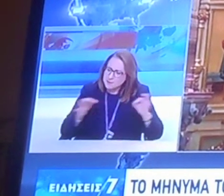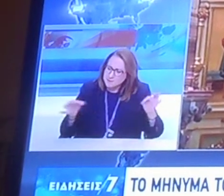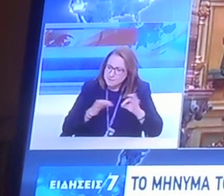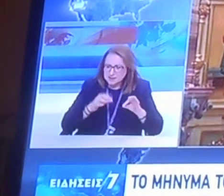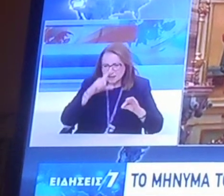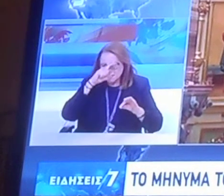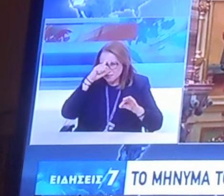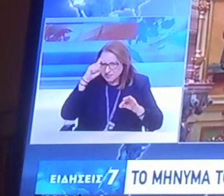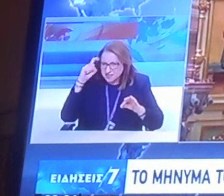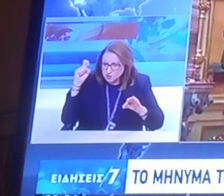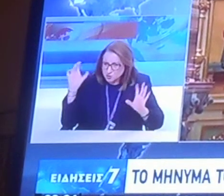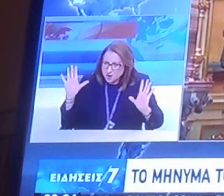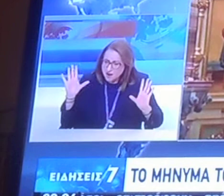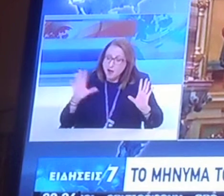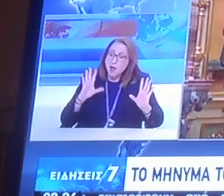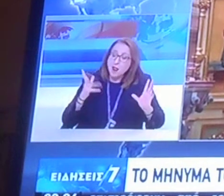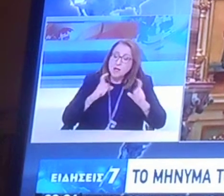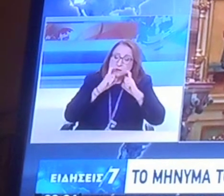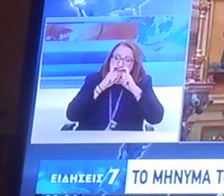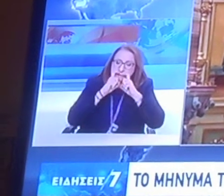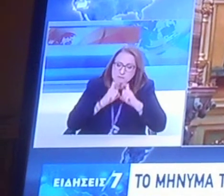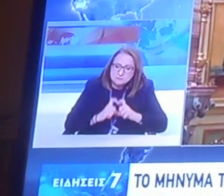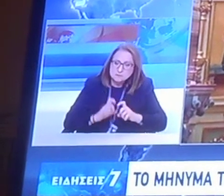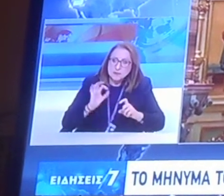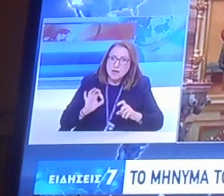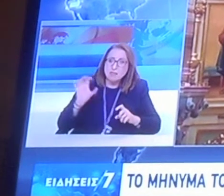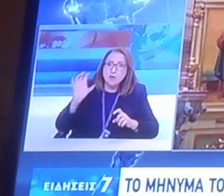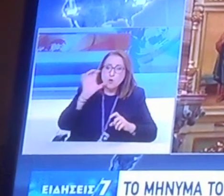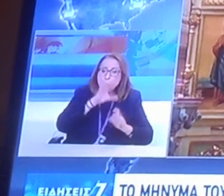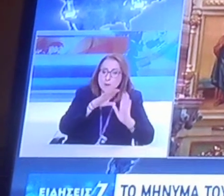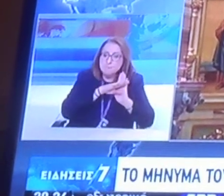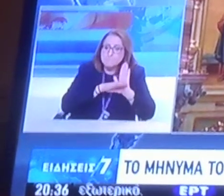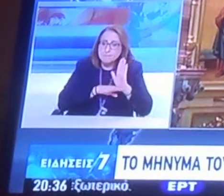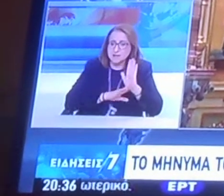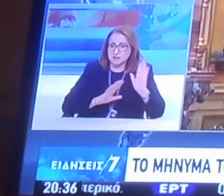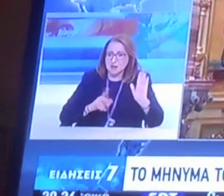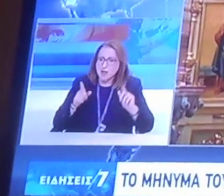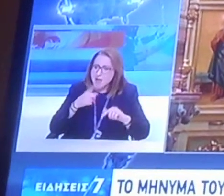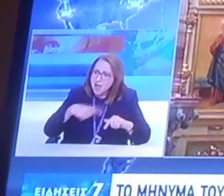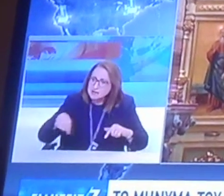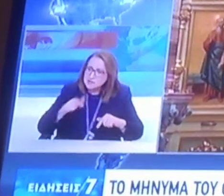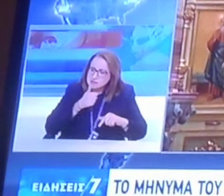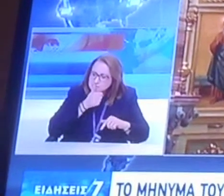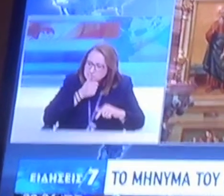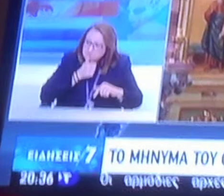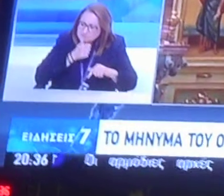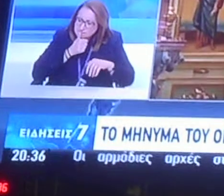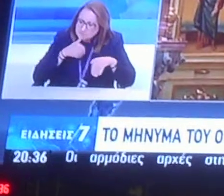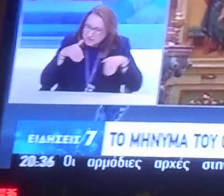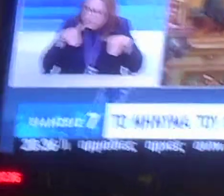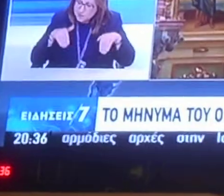οι υγειονομικές υπηρεσίες και τα κράτη. Όλα γίνονται για την προστασία μας, για το κοινό